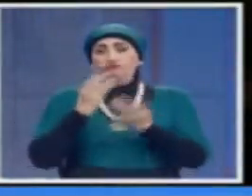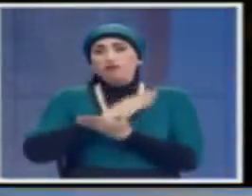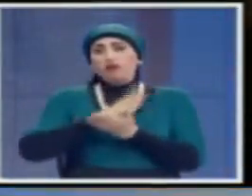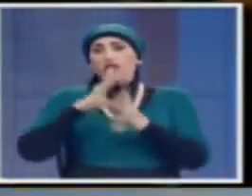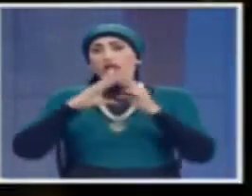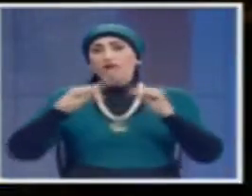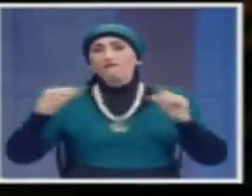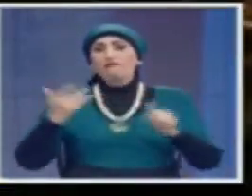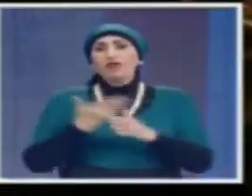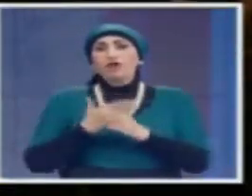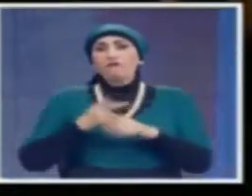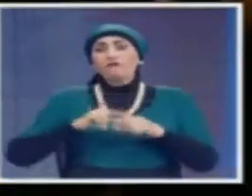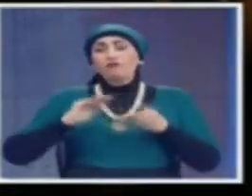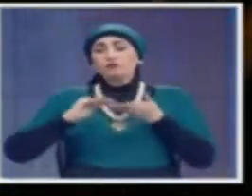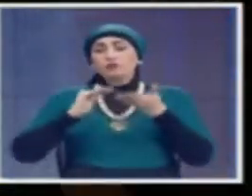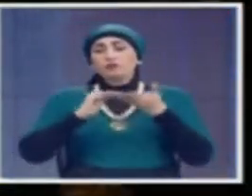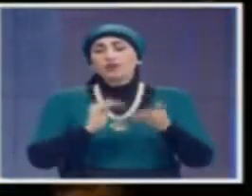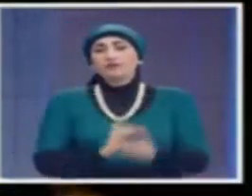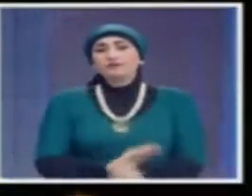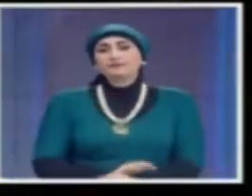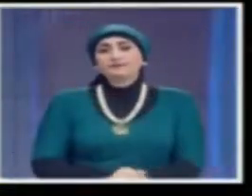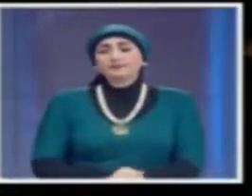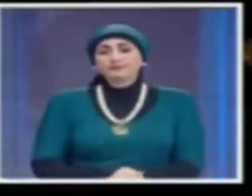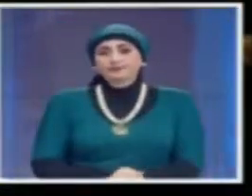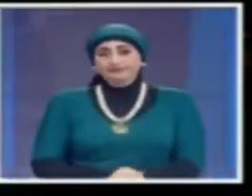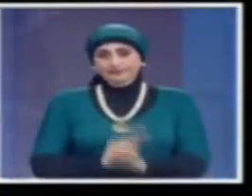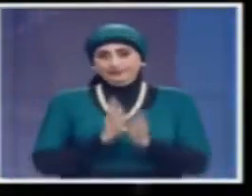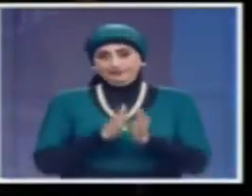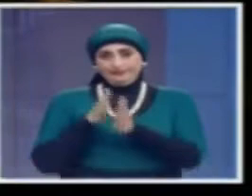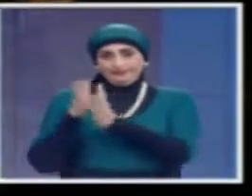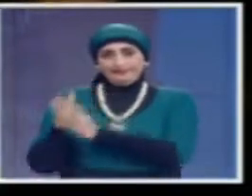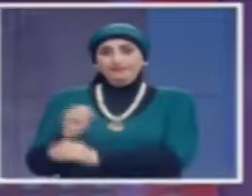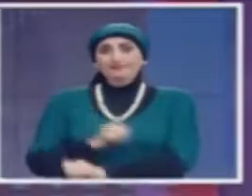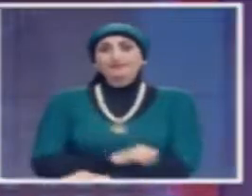الحريق والإنقاذ اللازمة.